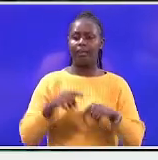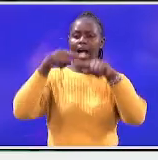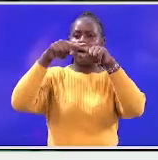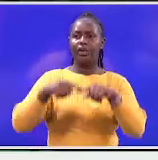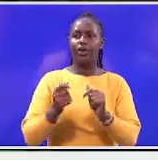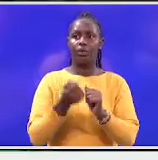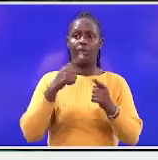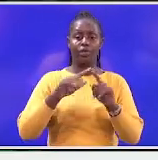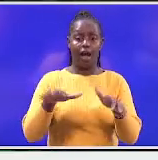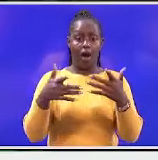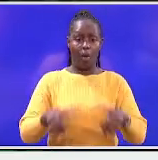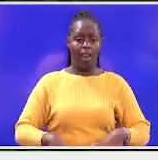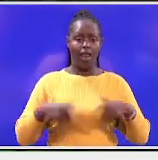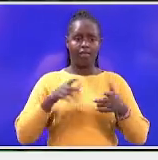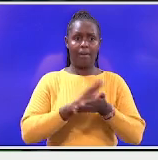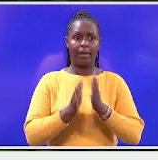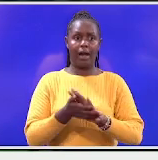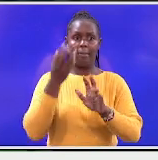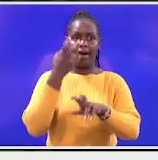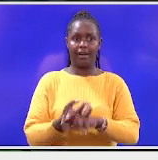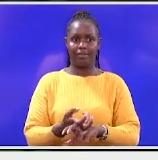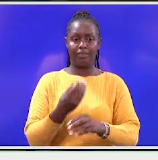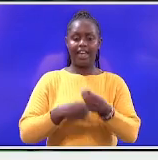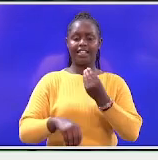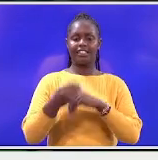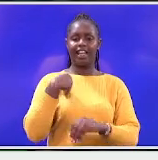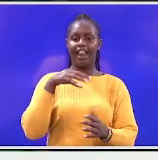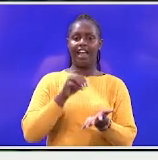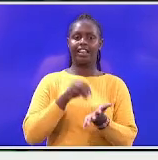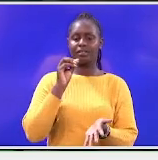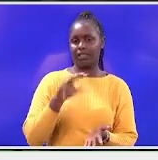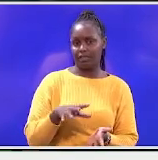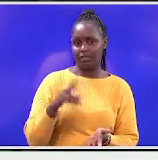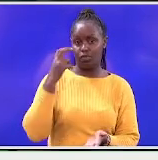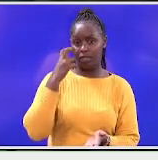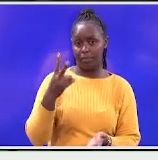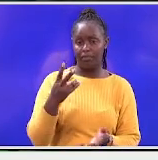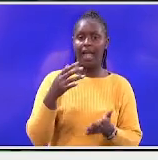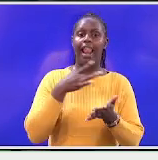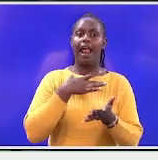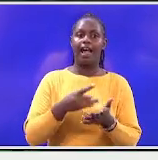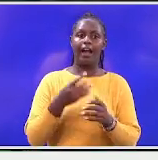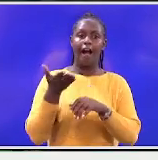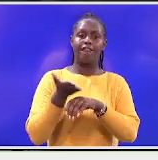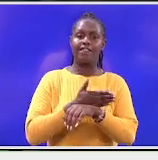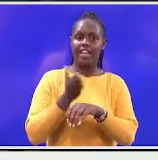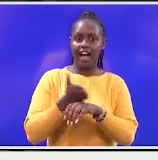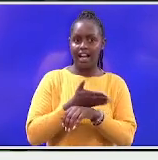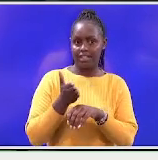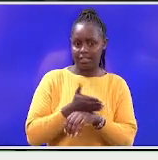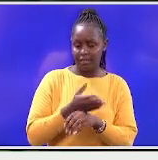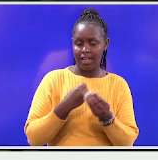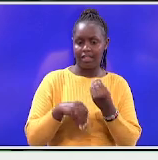vile imesonga, watu wanatuhusia bei ya juu. Kitu kama gunia ya viazi ni gunia kubwa tunauziwa